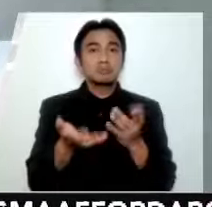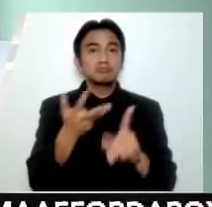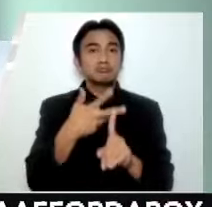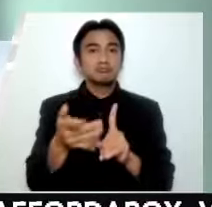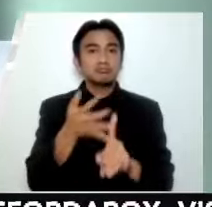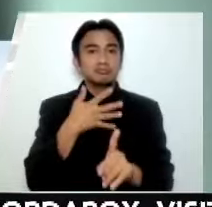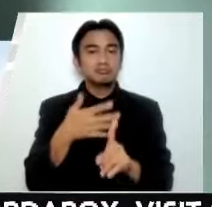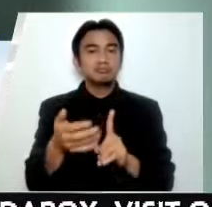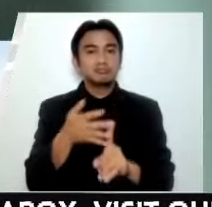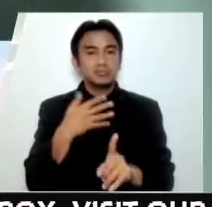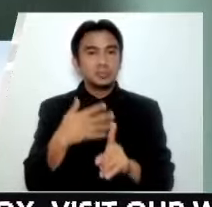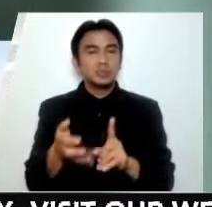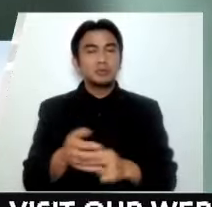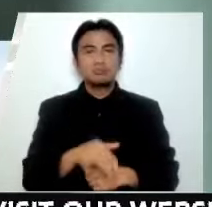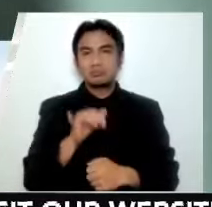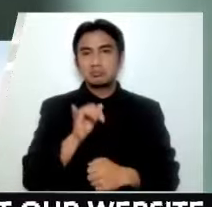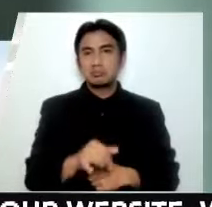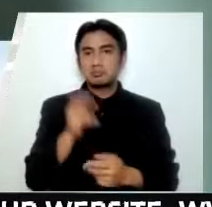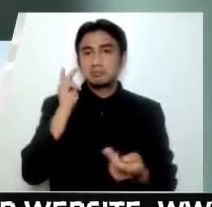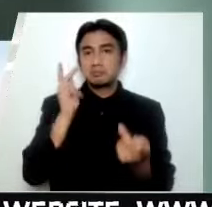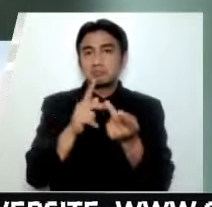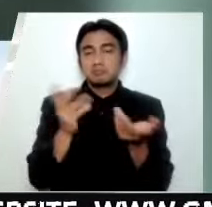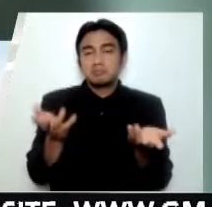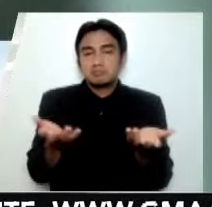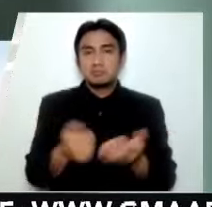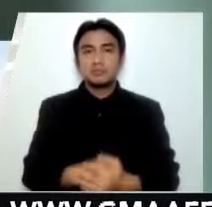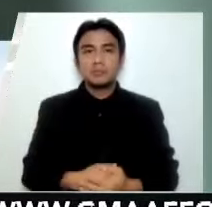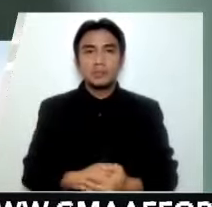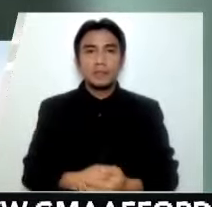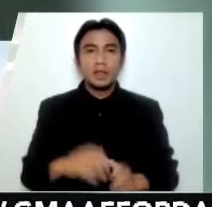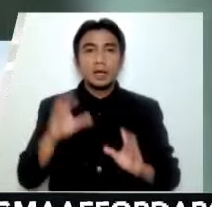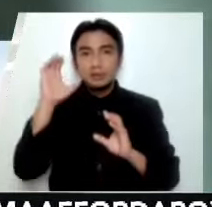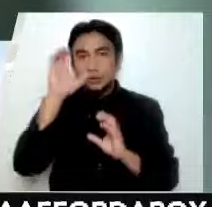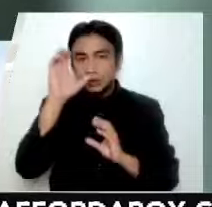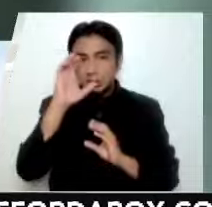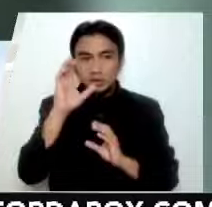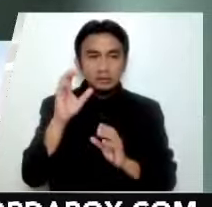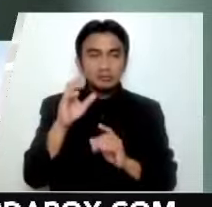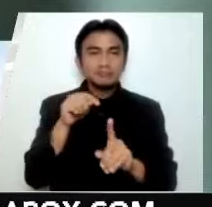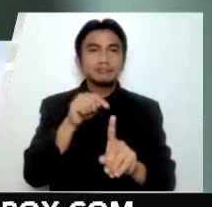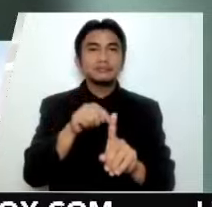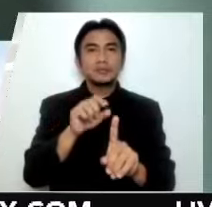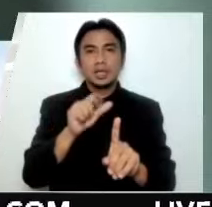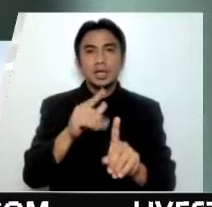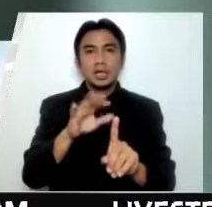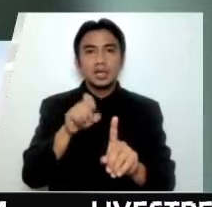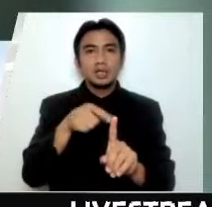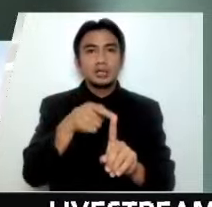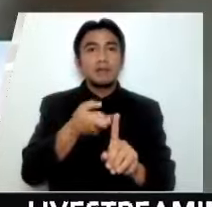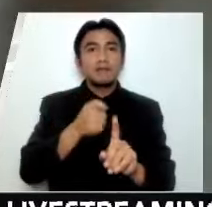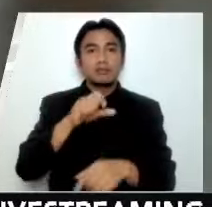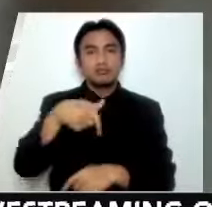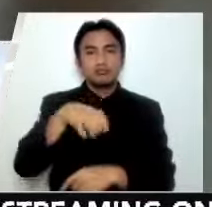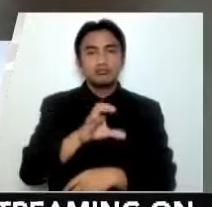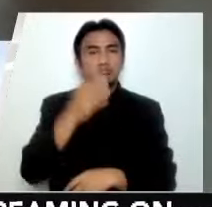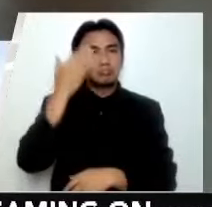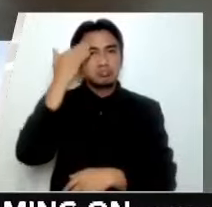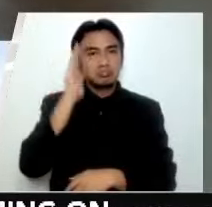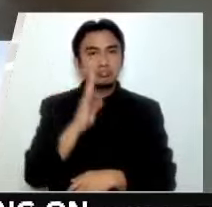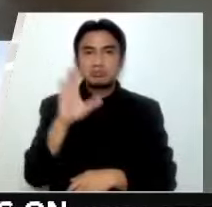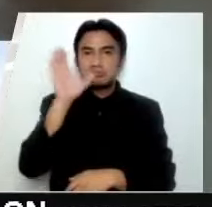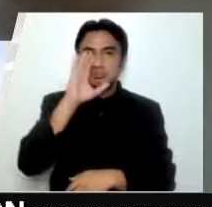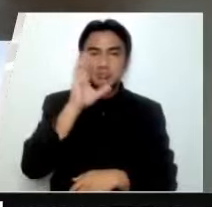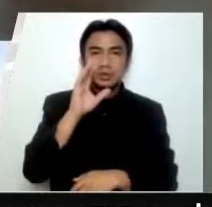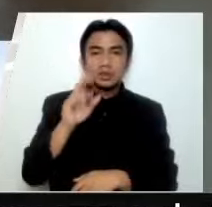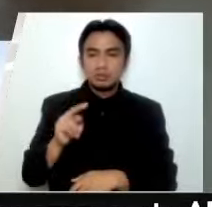nila. Matapos ang ilang linggong paghahanap, hindi pa rin natutunto ng Alice Liel Goh ng Quezon City. Ang NBI may alok